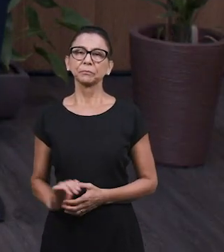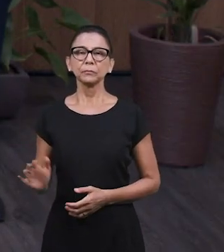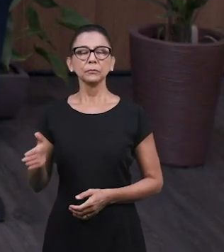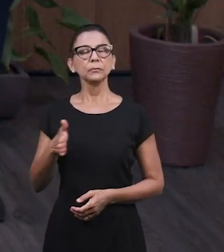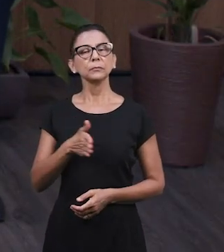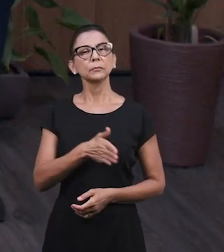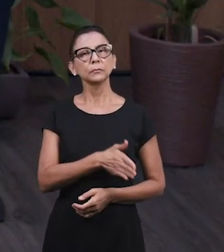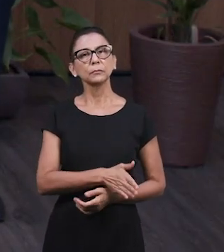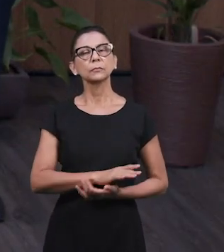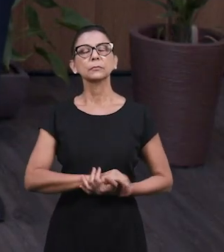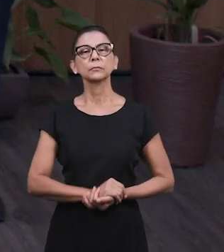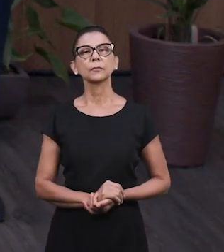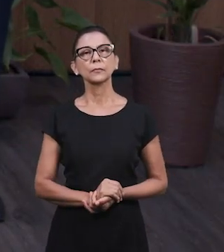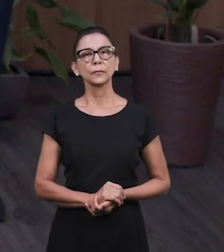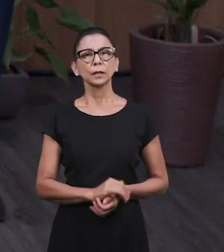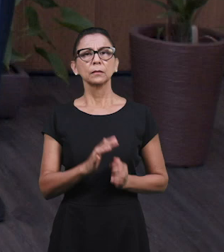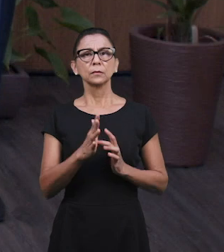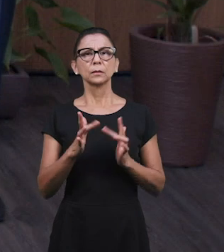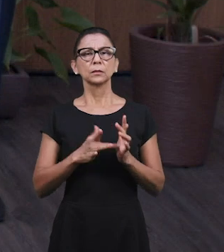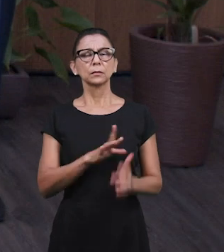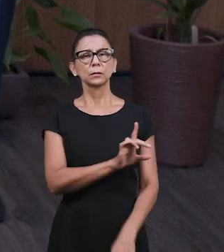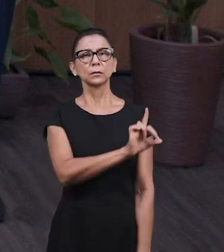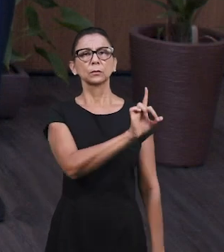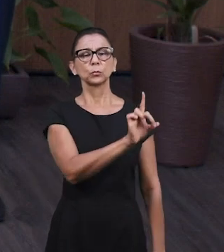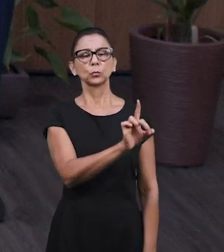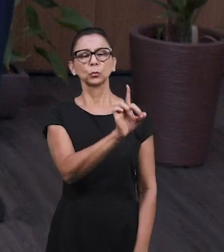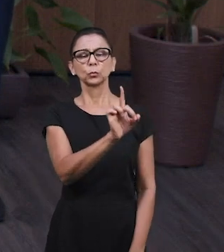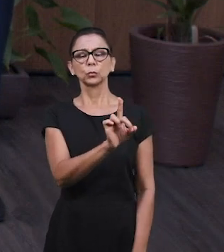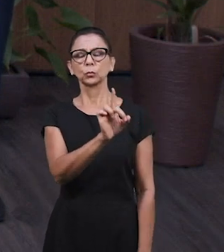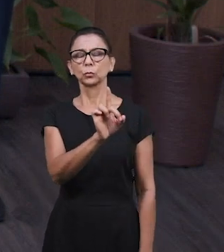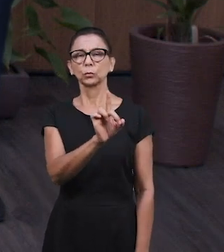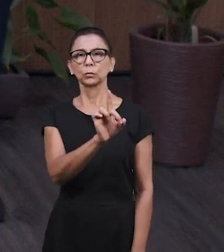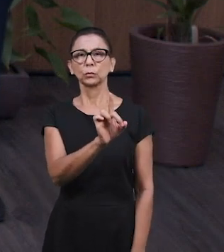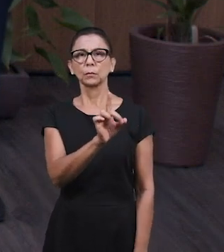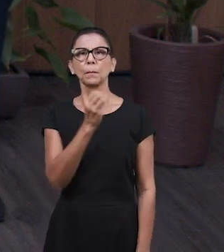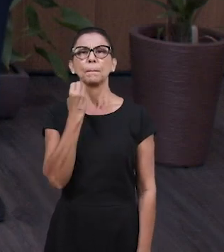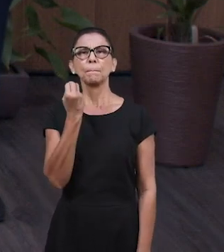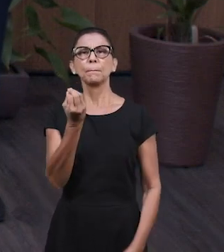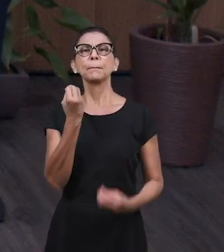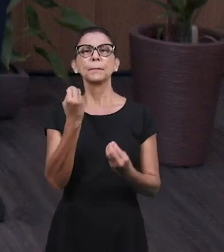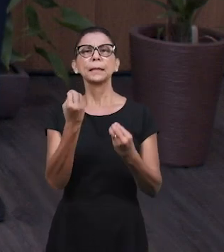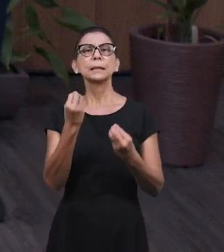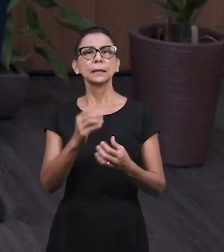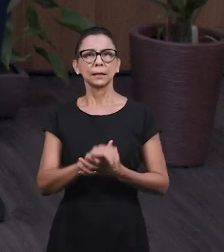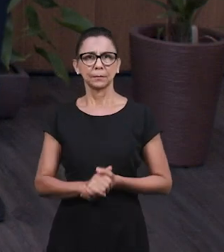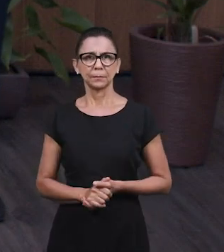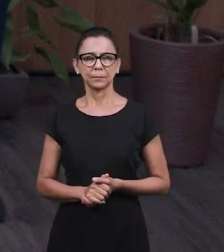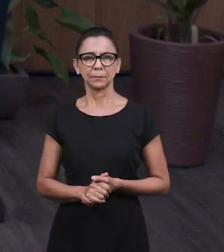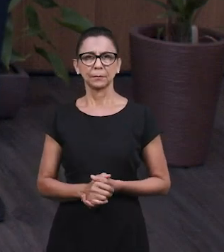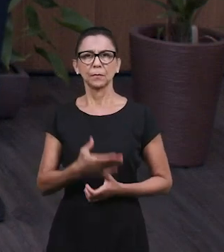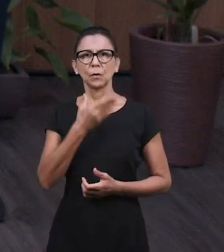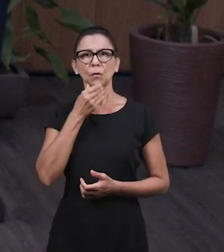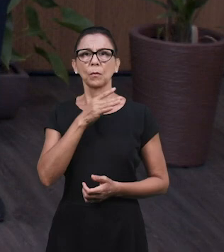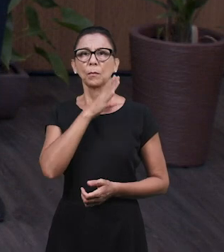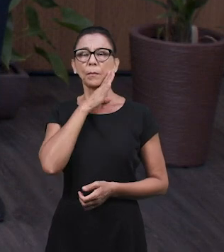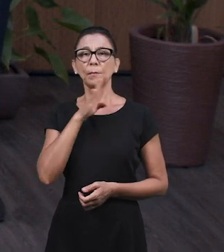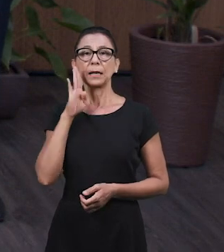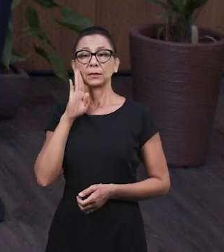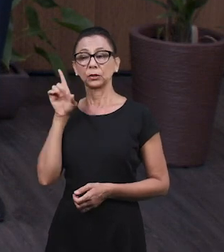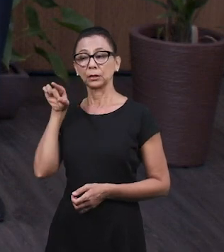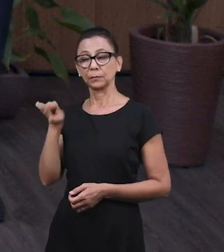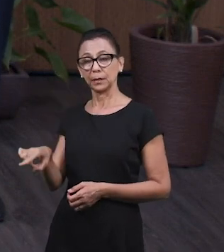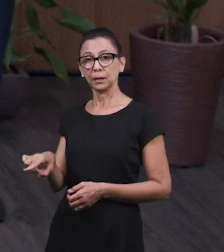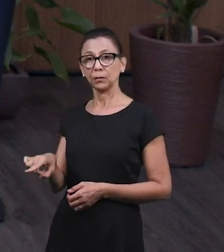avec Jésus. Jésus devait passer par là à ce moment. À quelle fin? Afin que Bartimée soit béni.